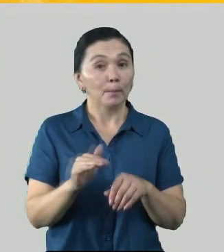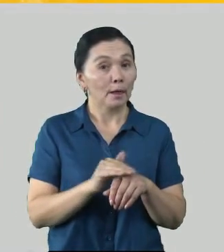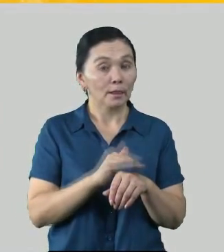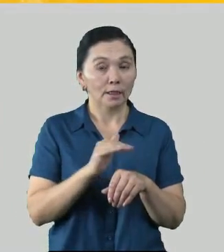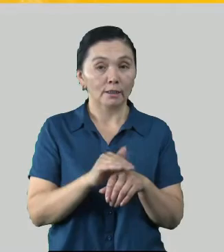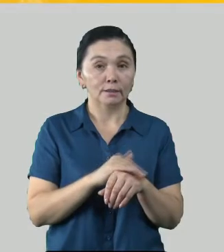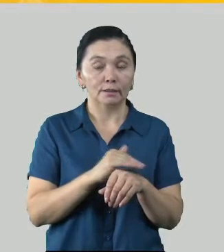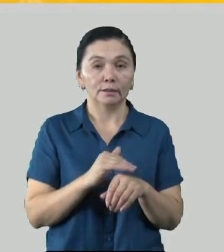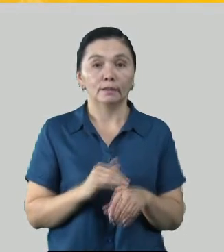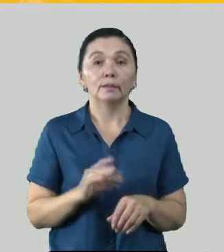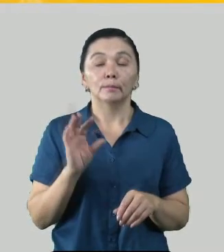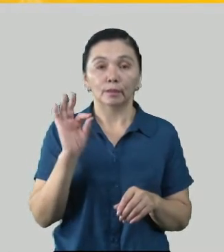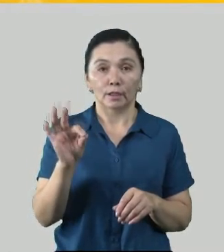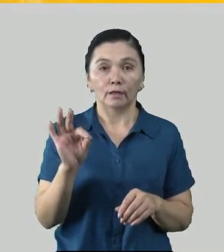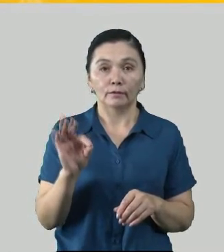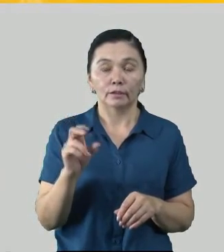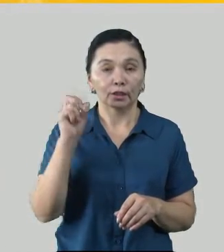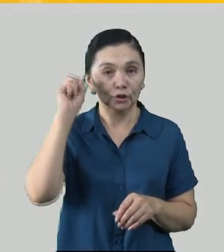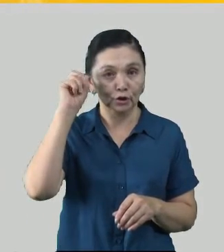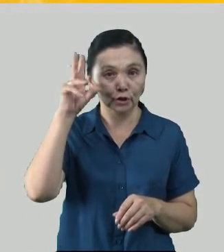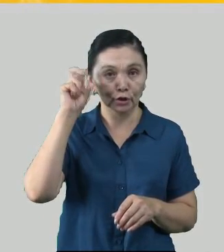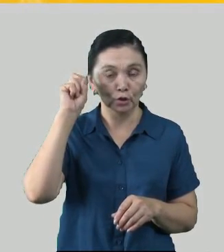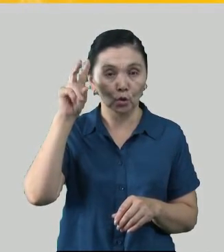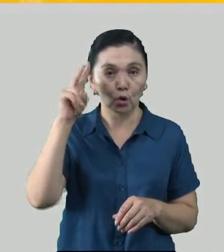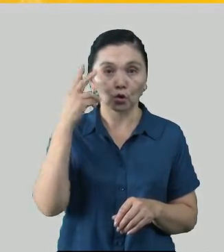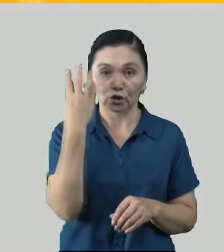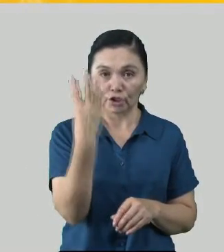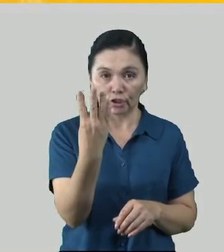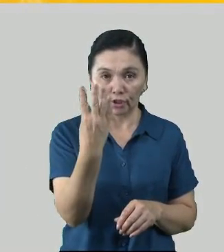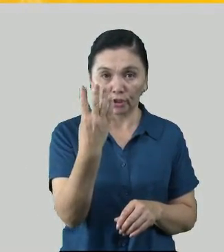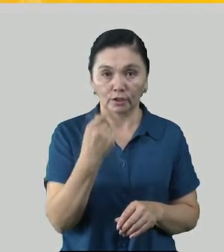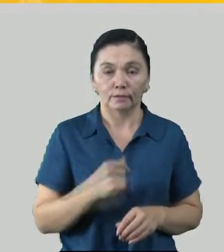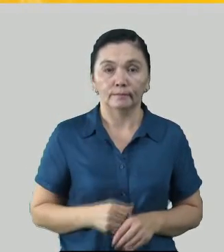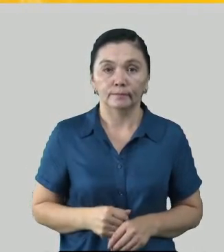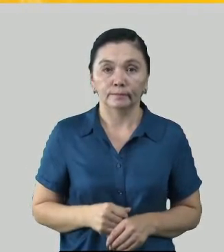Молодцы, правильно, число 4.